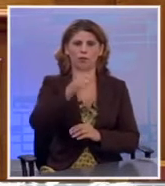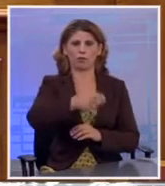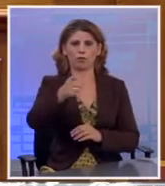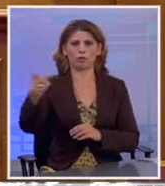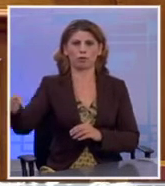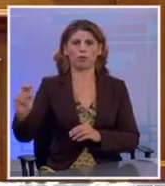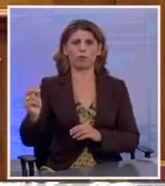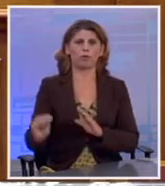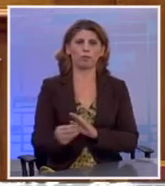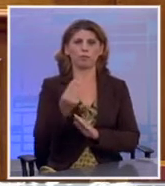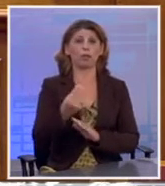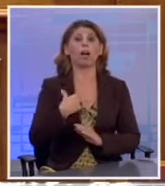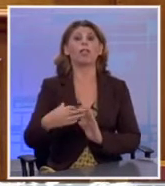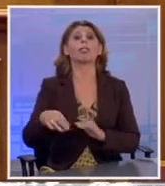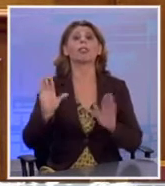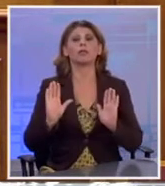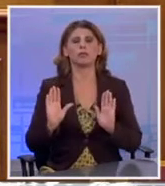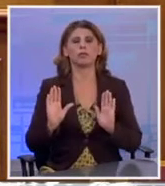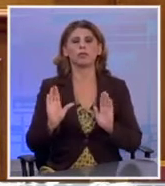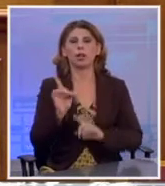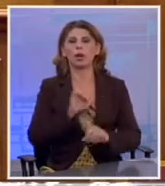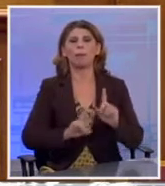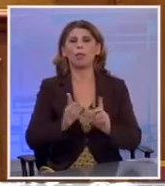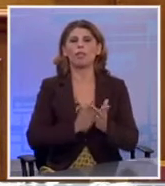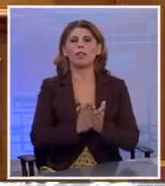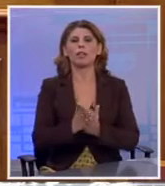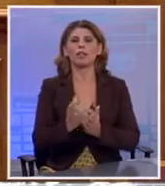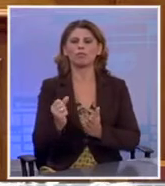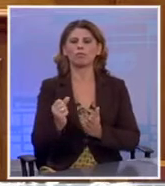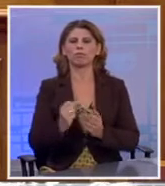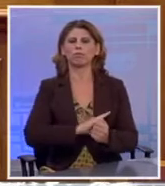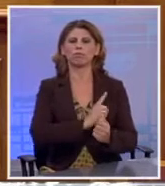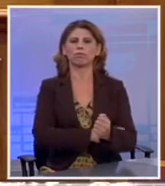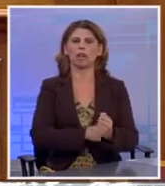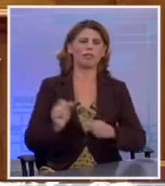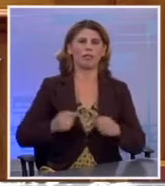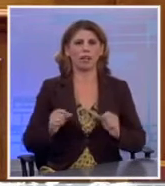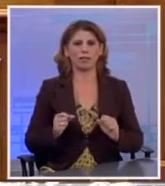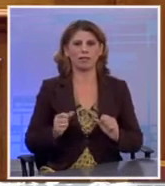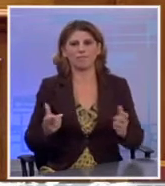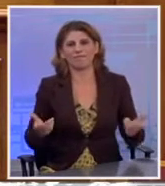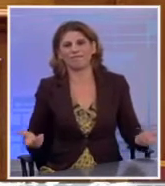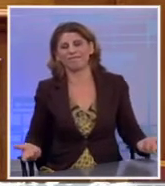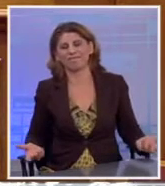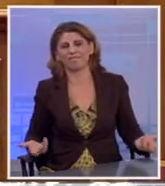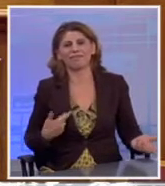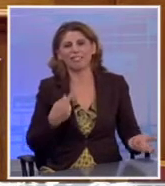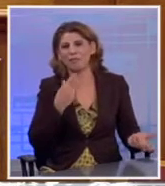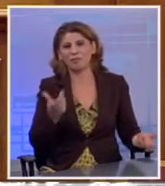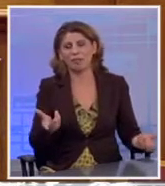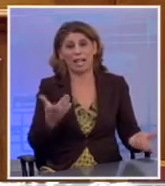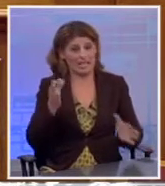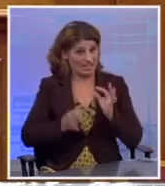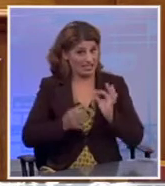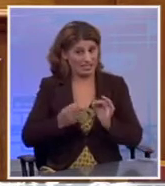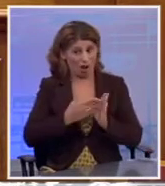άλλος. Ποιος θα έχει το ηθικό σθένος να αντιδράσει. Επομένως, οι συζητήσεις